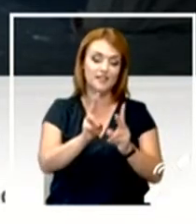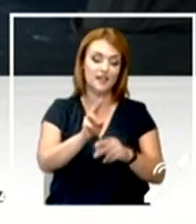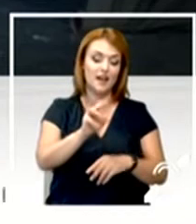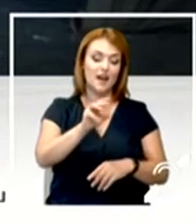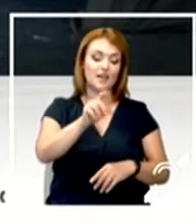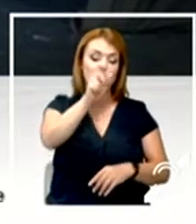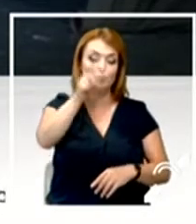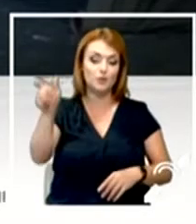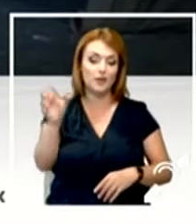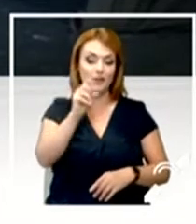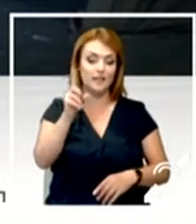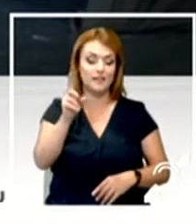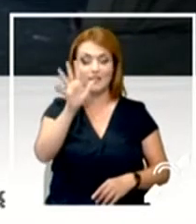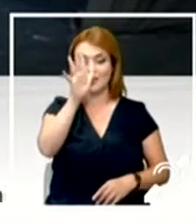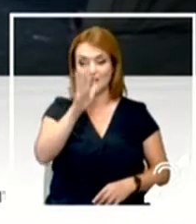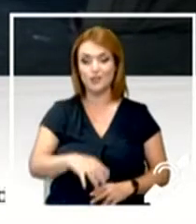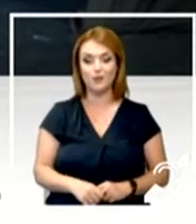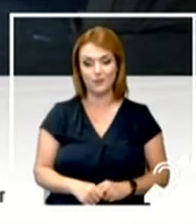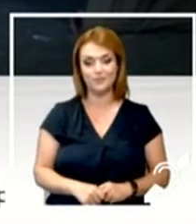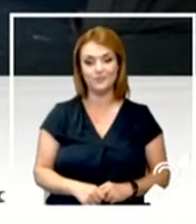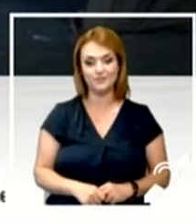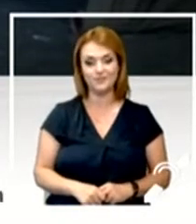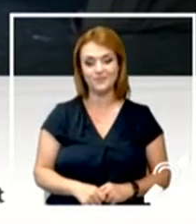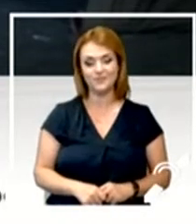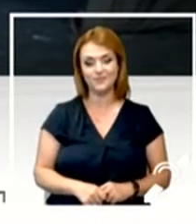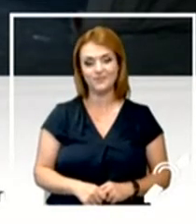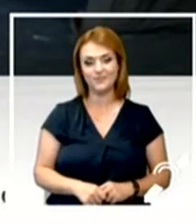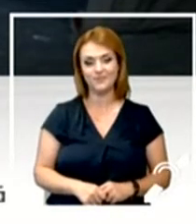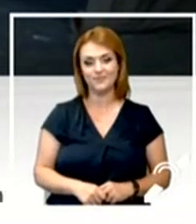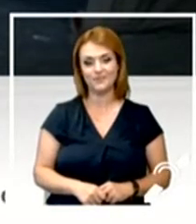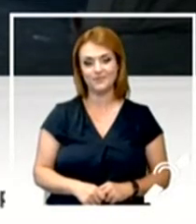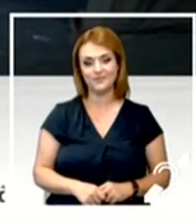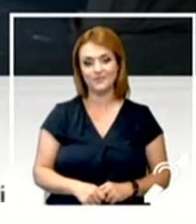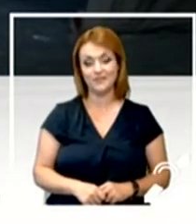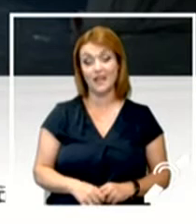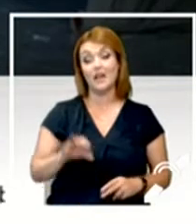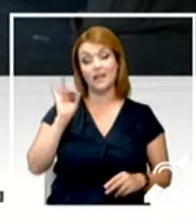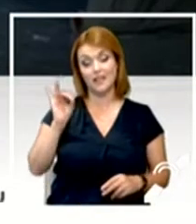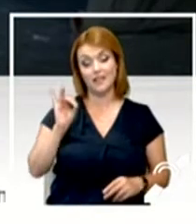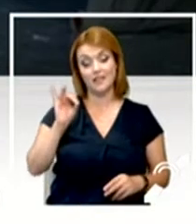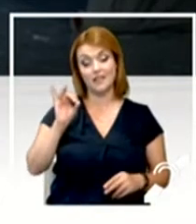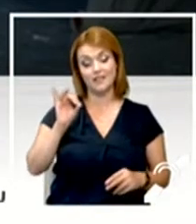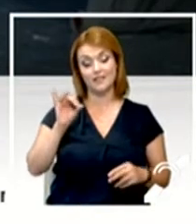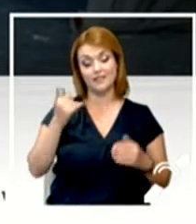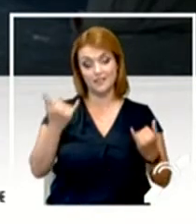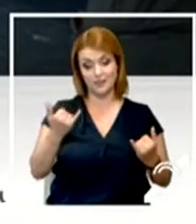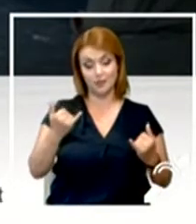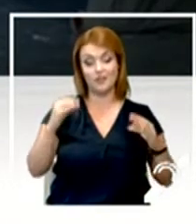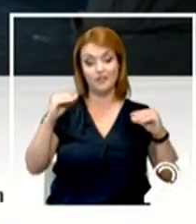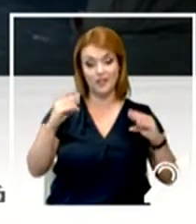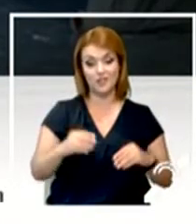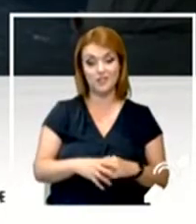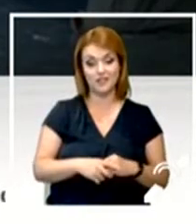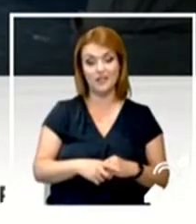întrucât este de fapt o horă a românilor de pretutinde. De asemenea, în agenda serii de astăzi, publicul meloman va